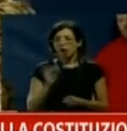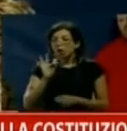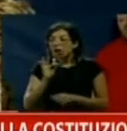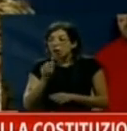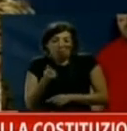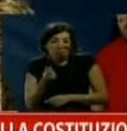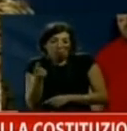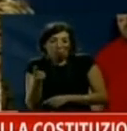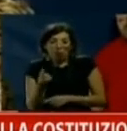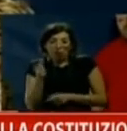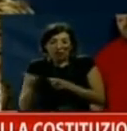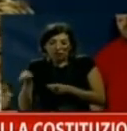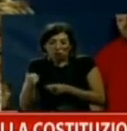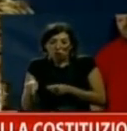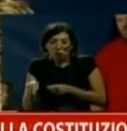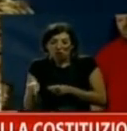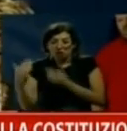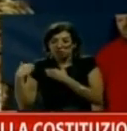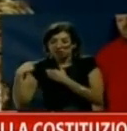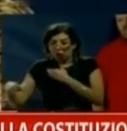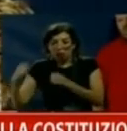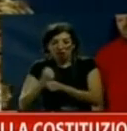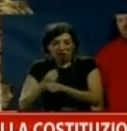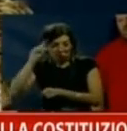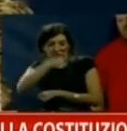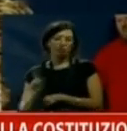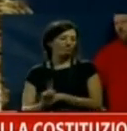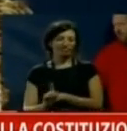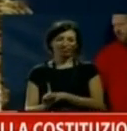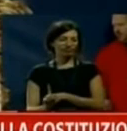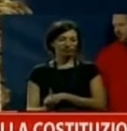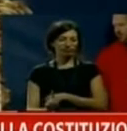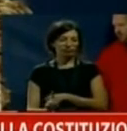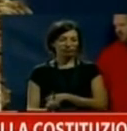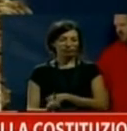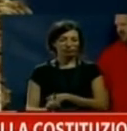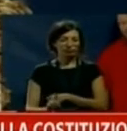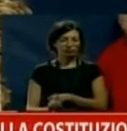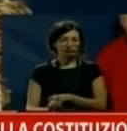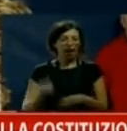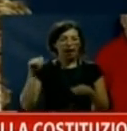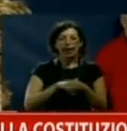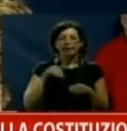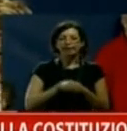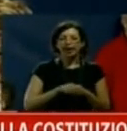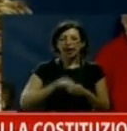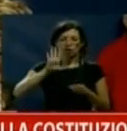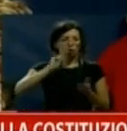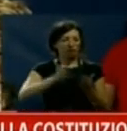persone, meno che mai ai cinque firmatari di questa lettera che ha, come dire,